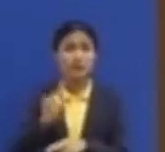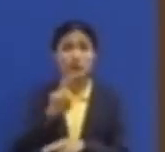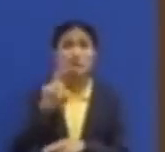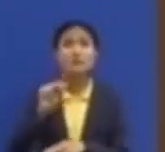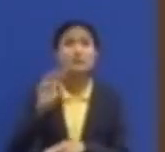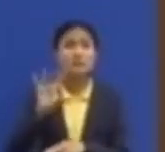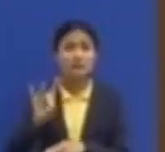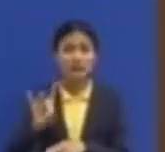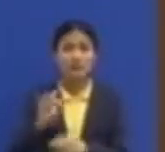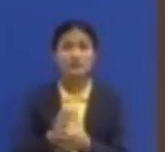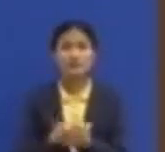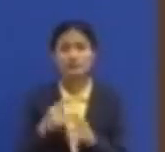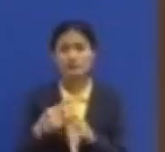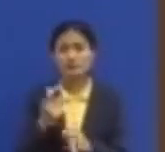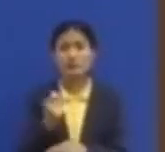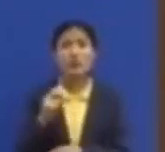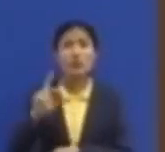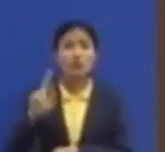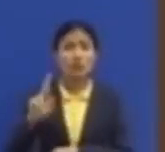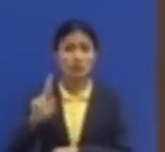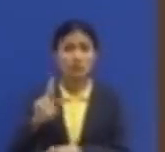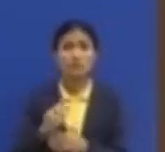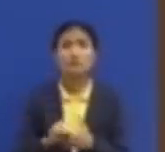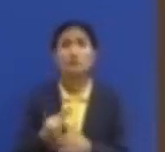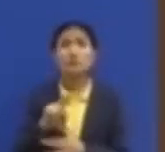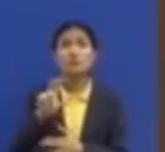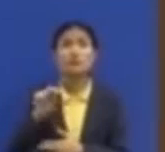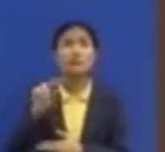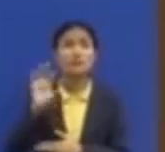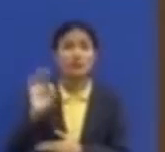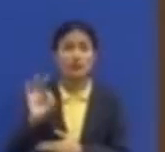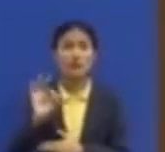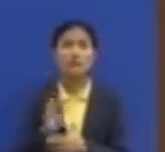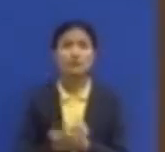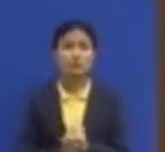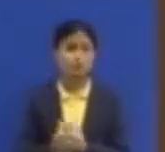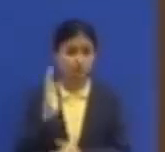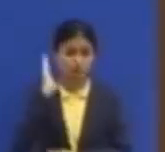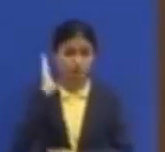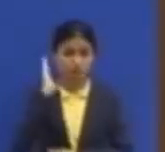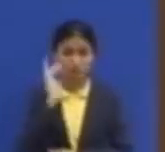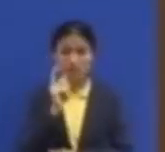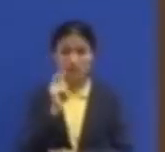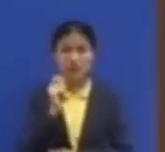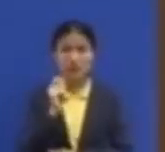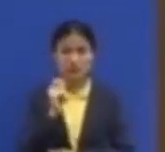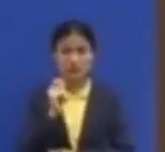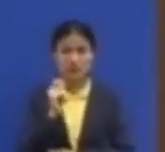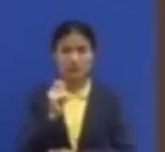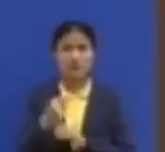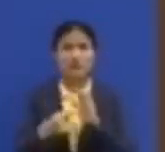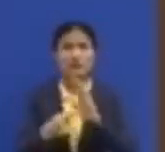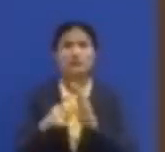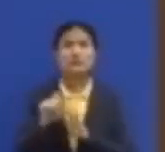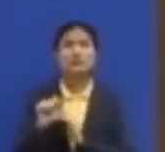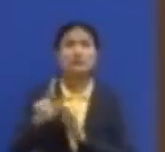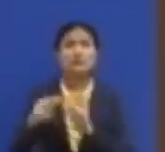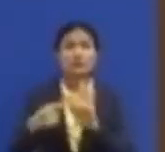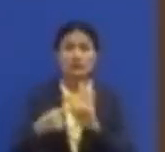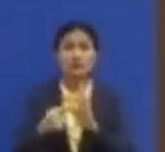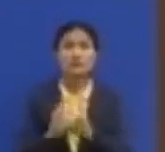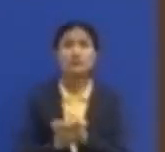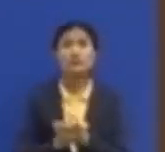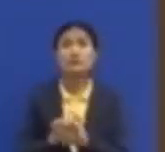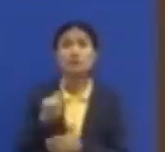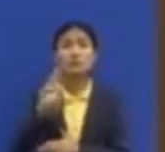ออนการกระโทก239พลเอกอัศราเกิดผล240น